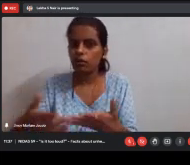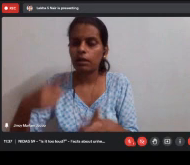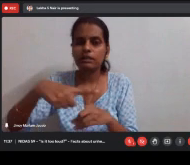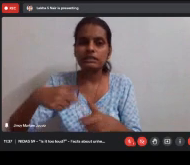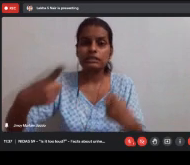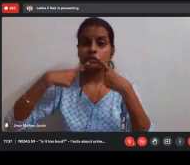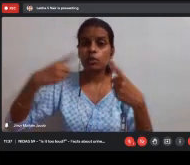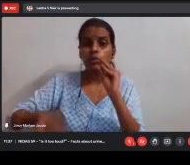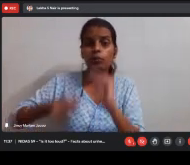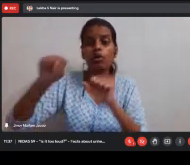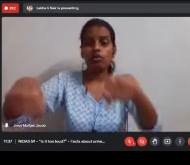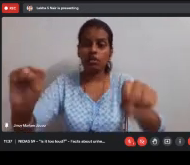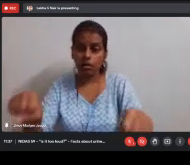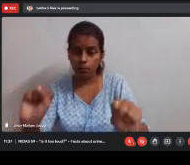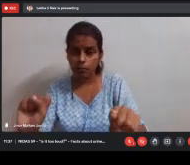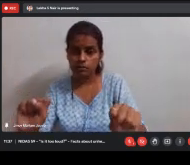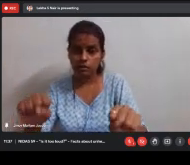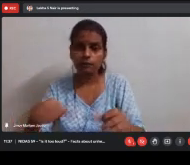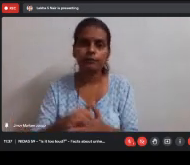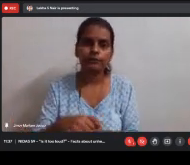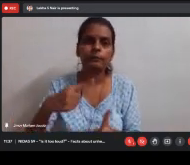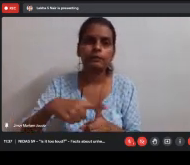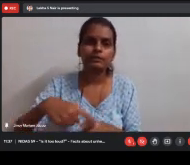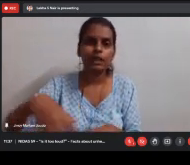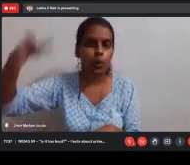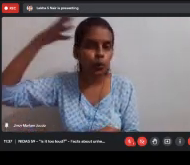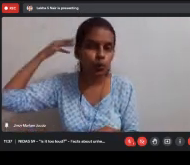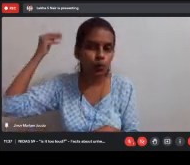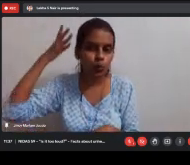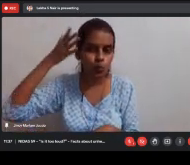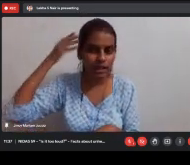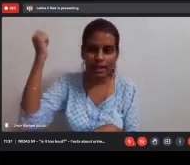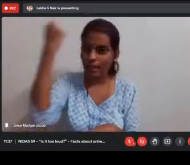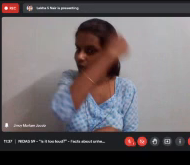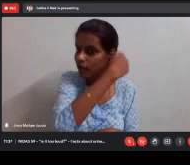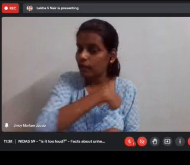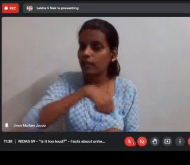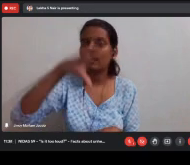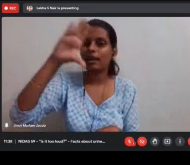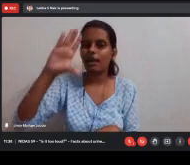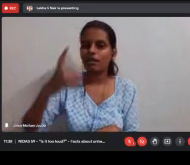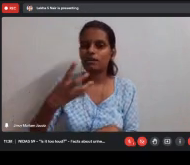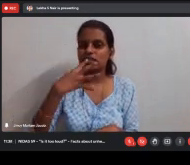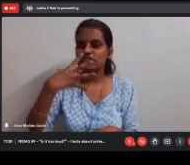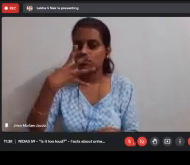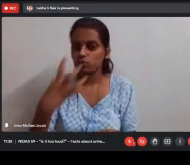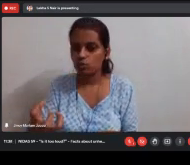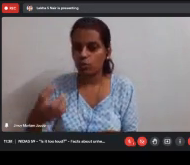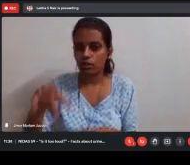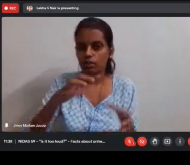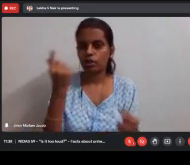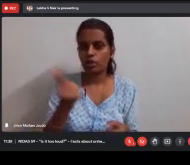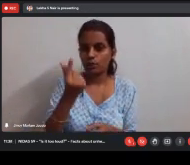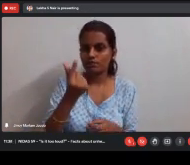85 dB മുകളിലോട്ടാണ്. ലോൺ മോവർ, അല്ലെങ്കിൽ നമ്മളുടെ ഈ പുല്ല് ചെത്തുന്ന യന്ത്രം, അതെന്ന് പറയുന്നത് 90 dB ആണ്. മോട്ടോർ